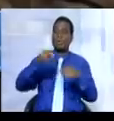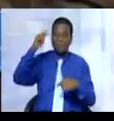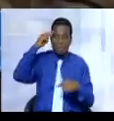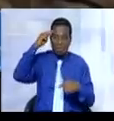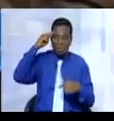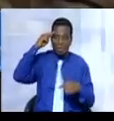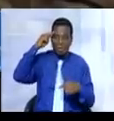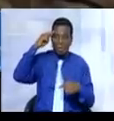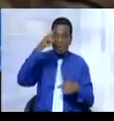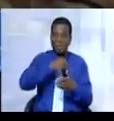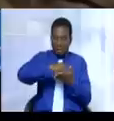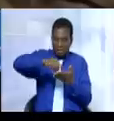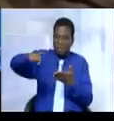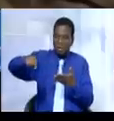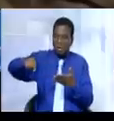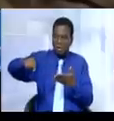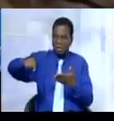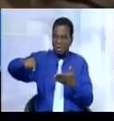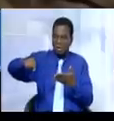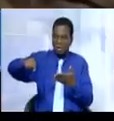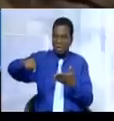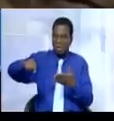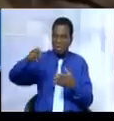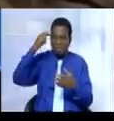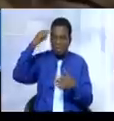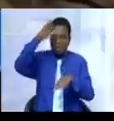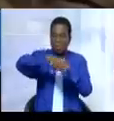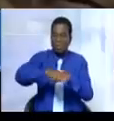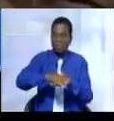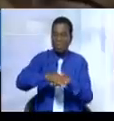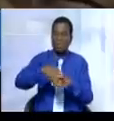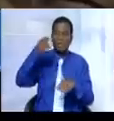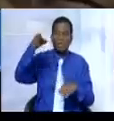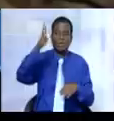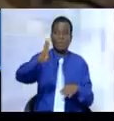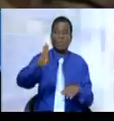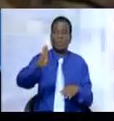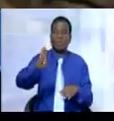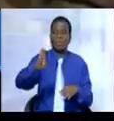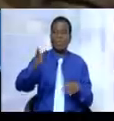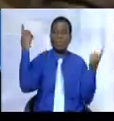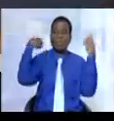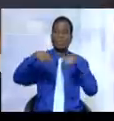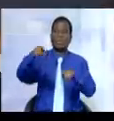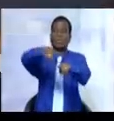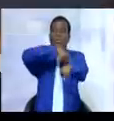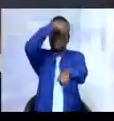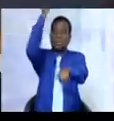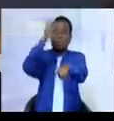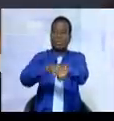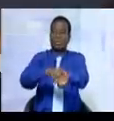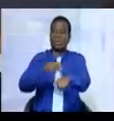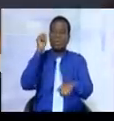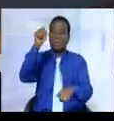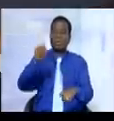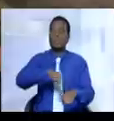réfléchir, écrire, méditer sur Houphouët-Boigny pendant longtemps. Donc,